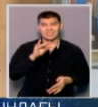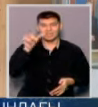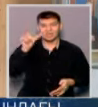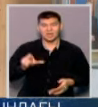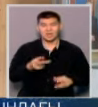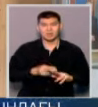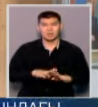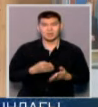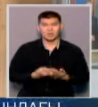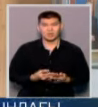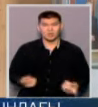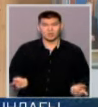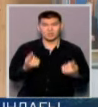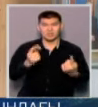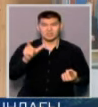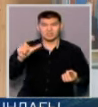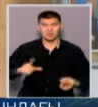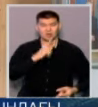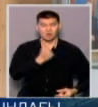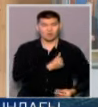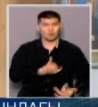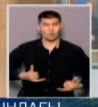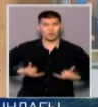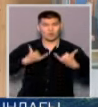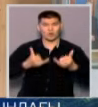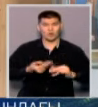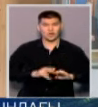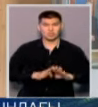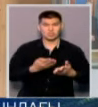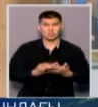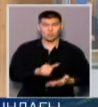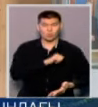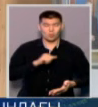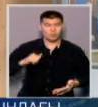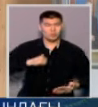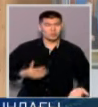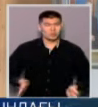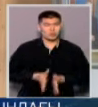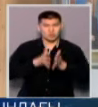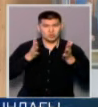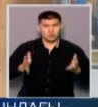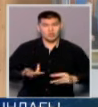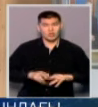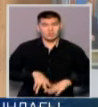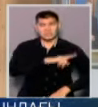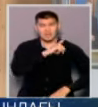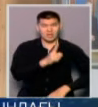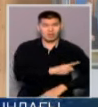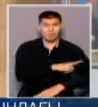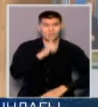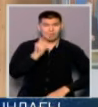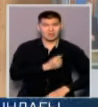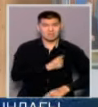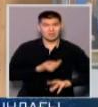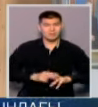тұлғамыз, ұлтымыздың жаңағы ардақты перзенті өзінің үлкен өршілдігімен,